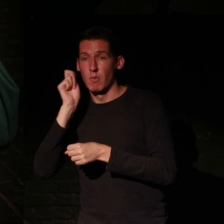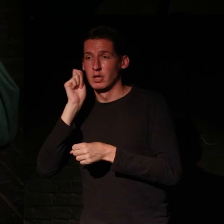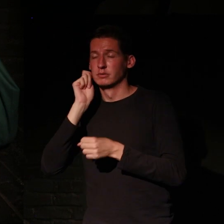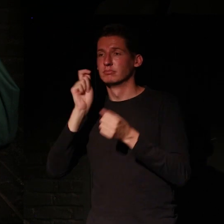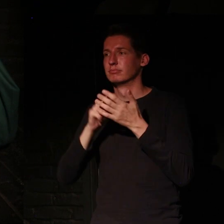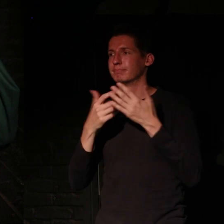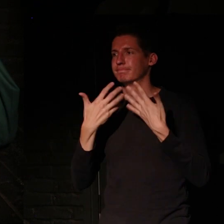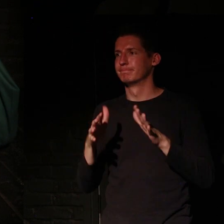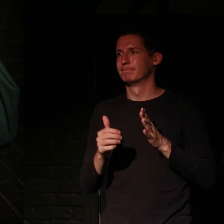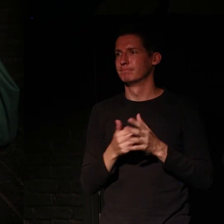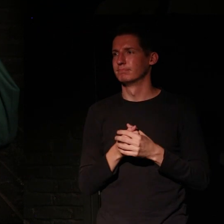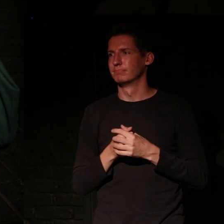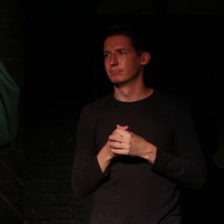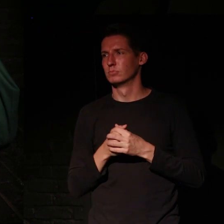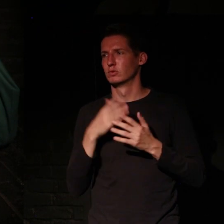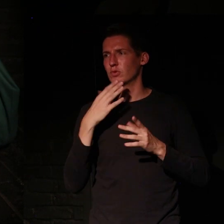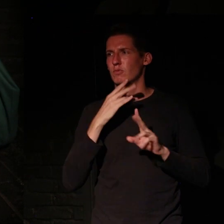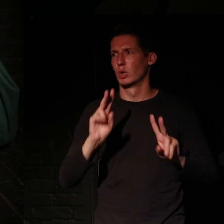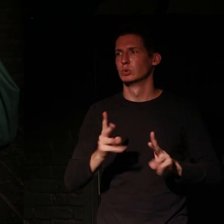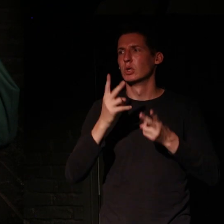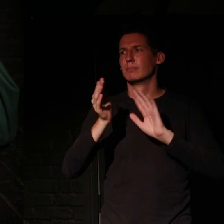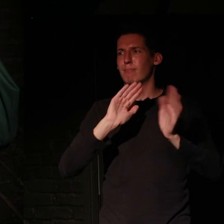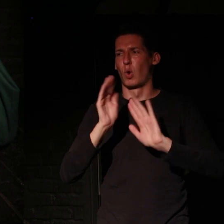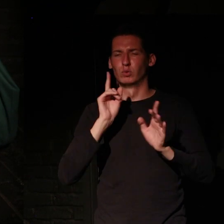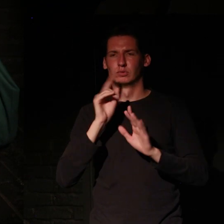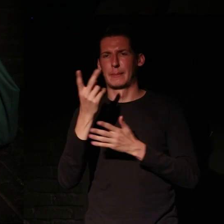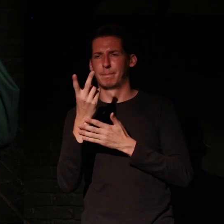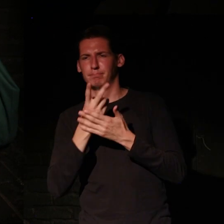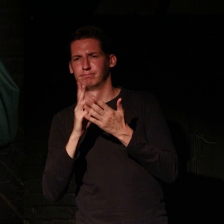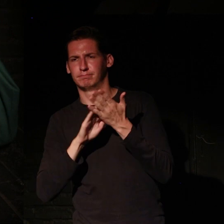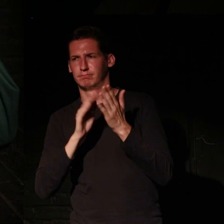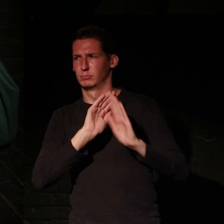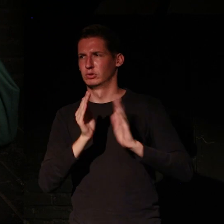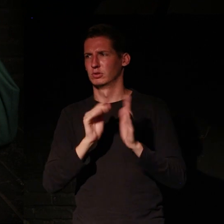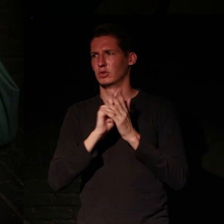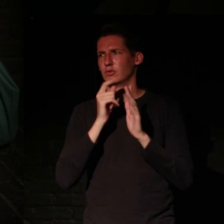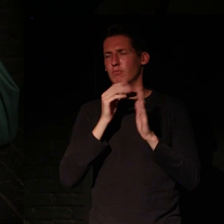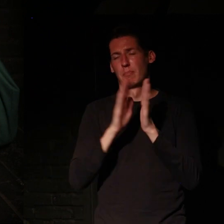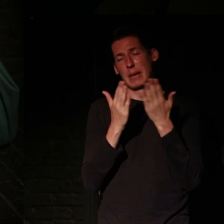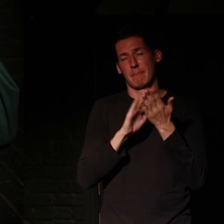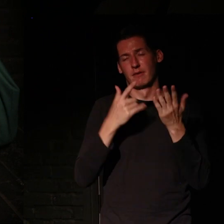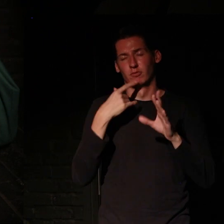odczytywania Biblii. Tak, zwłaszcza w tym świecie żydowskim